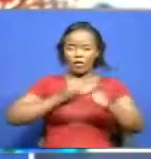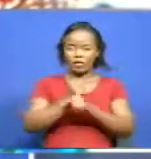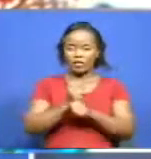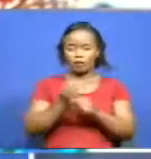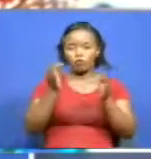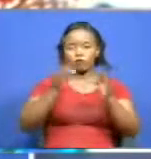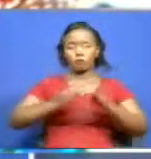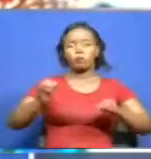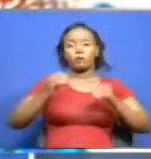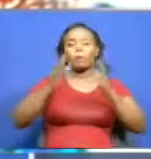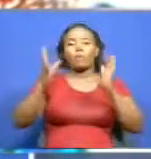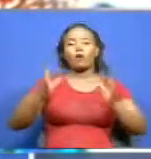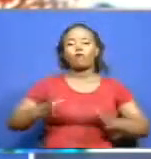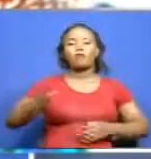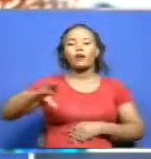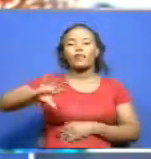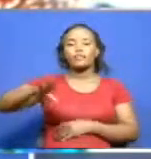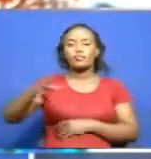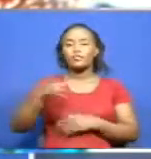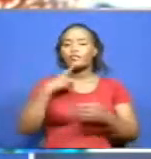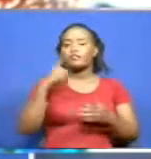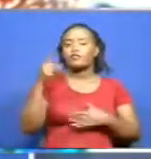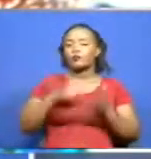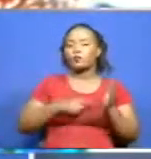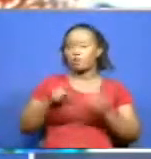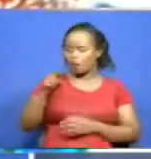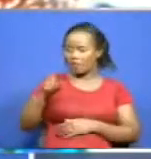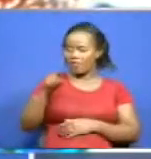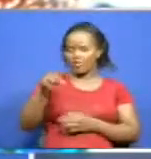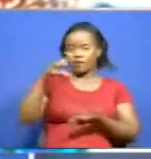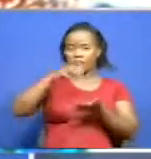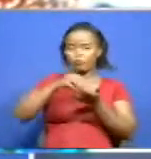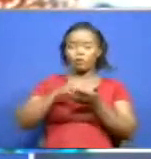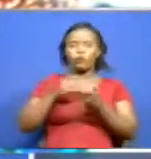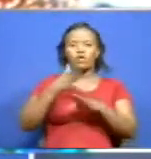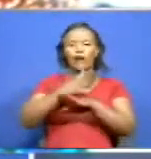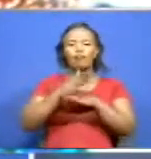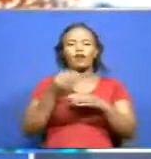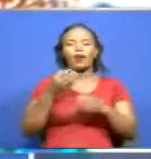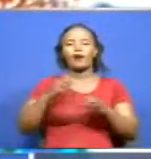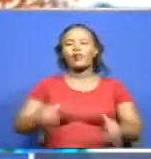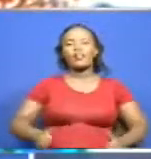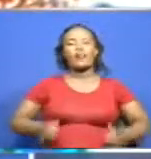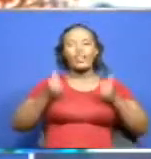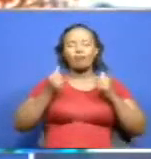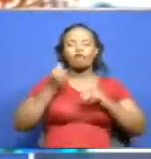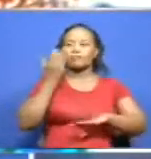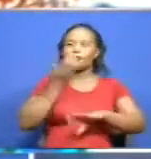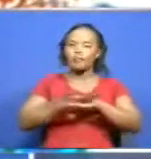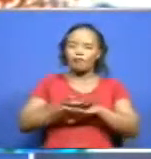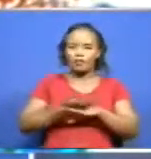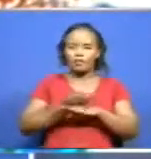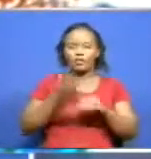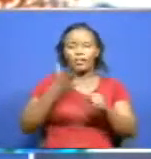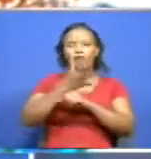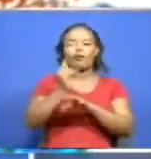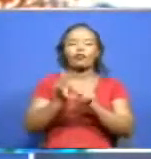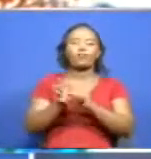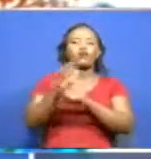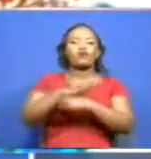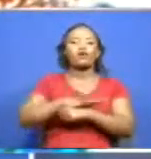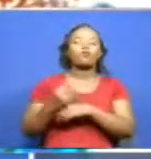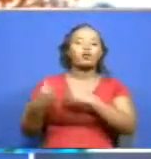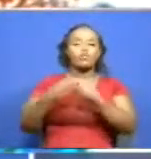Maafisa katika kaunti hiyo wamesema hali hiyo inatokana na hali ngumu ya kiuchumi inayosababishwa na janga la